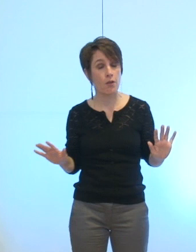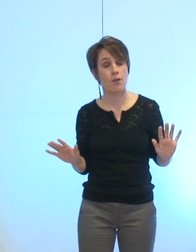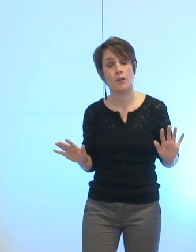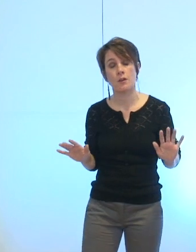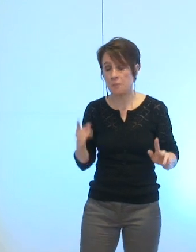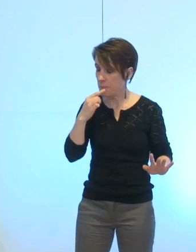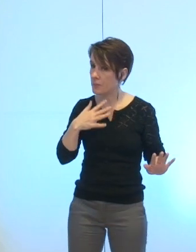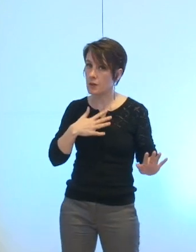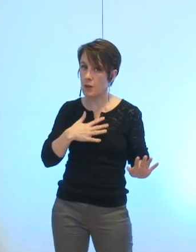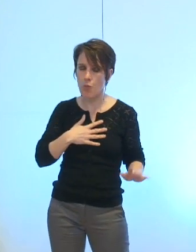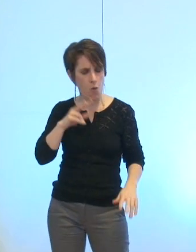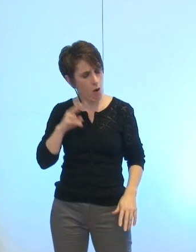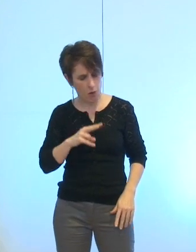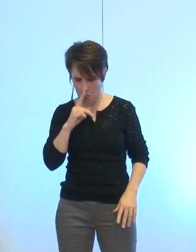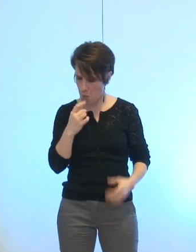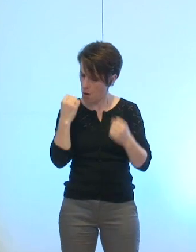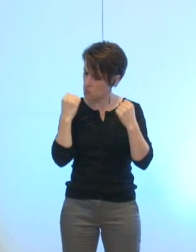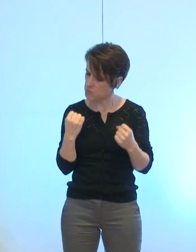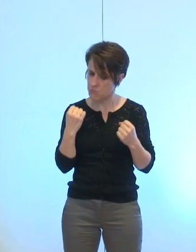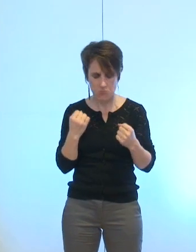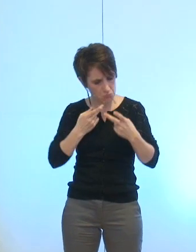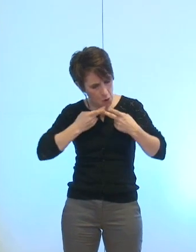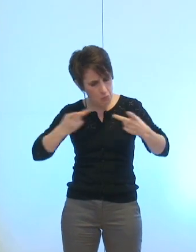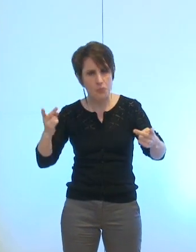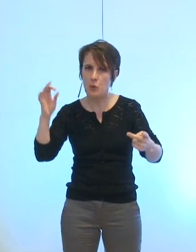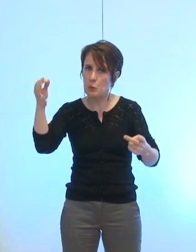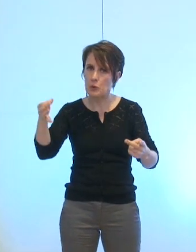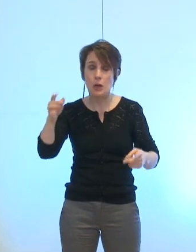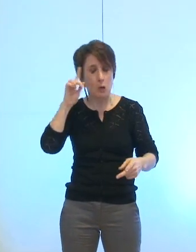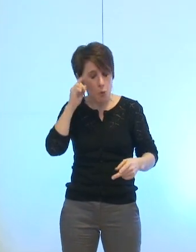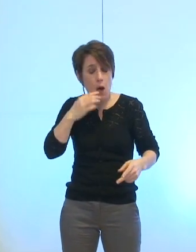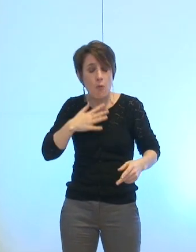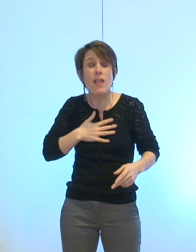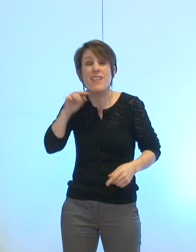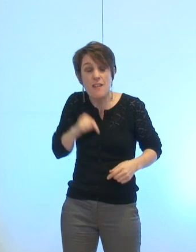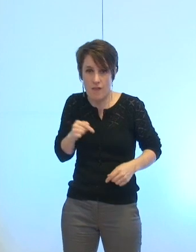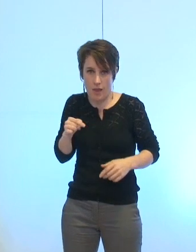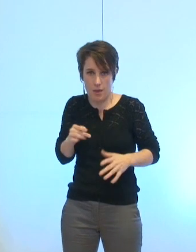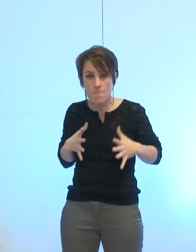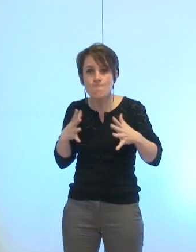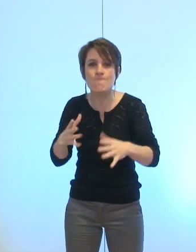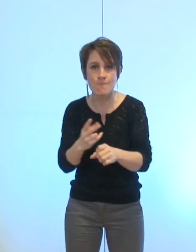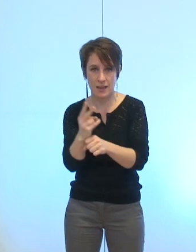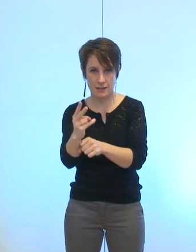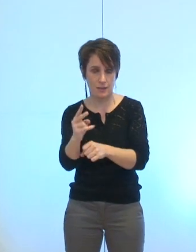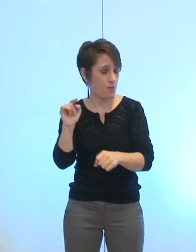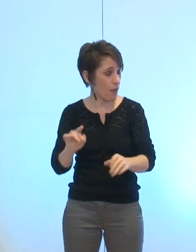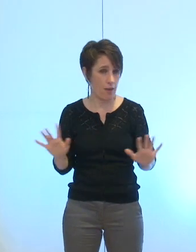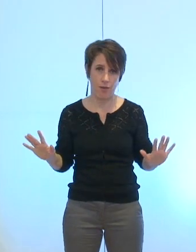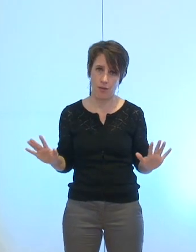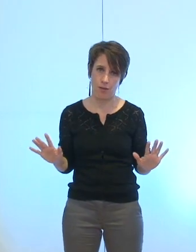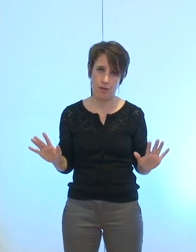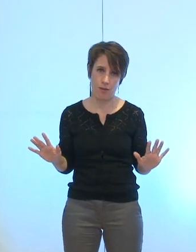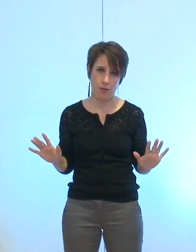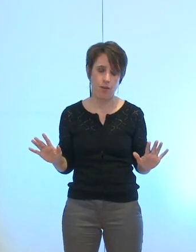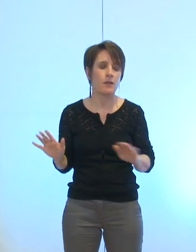part je l'assume totalement parce que je pense encore qu'il fallait prendre ce risque là vous avez enfin